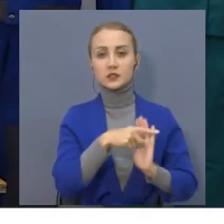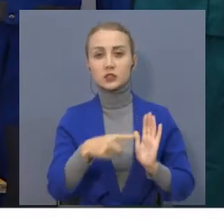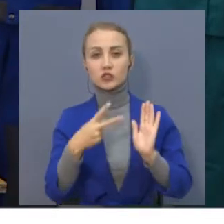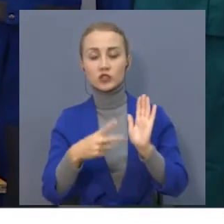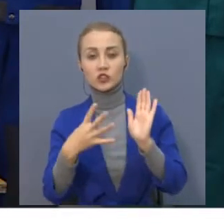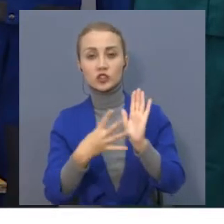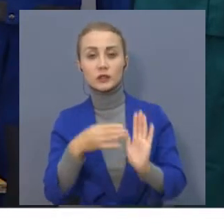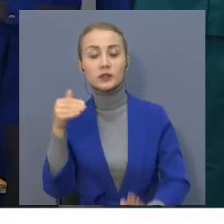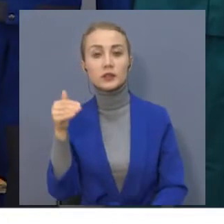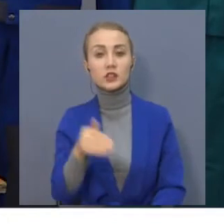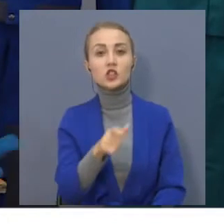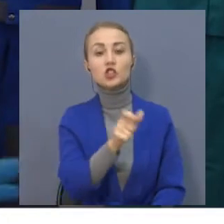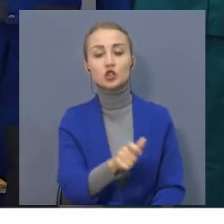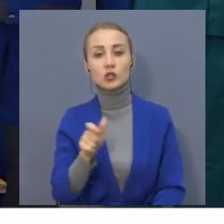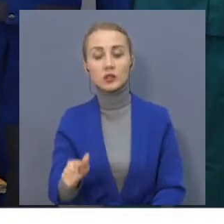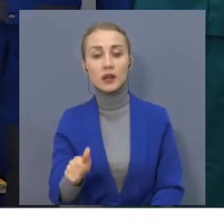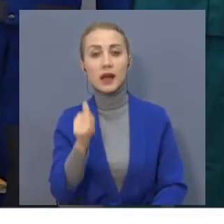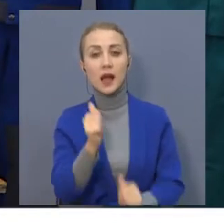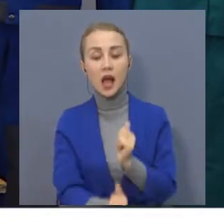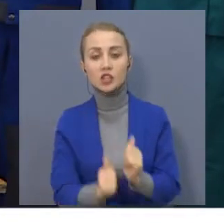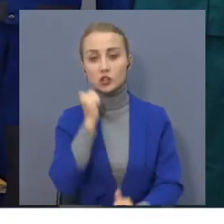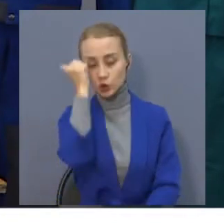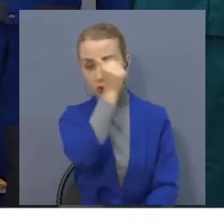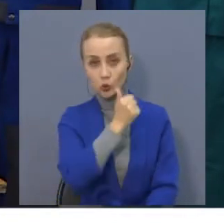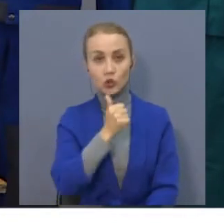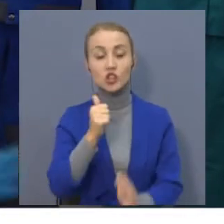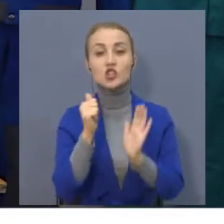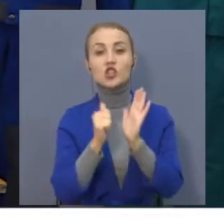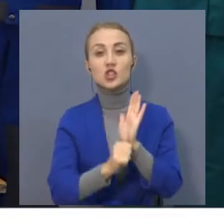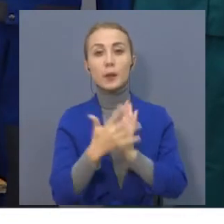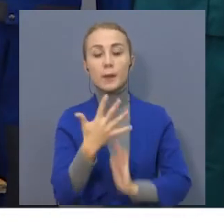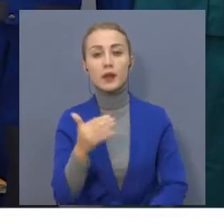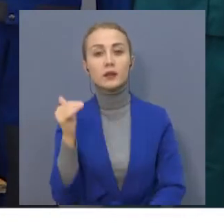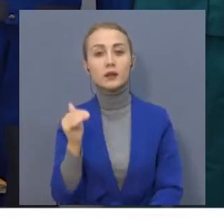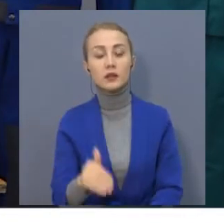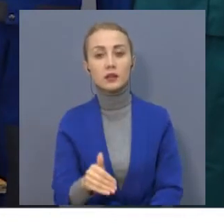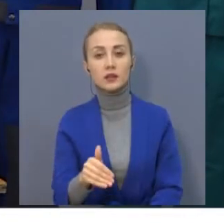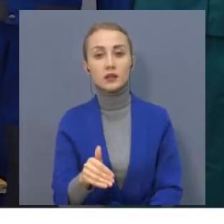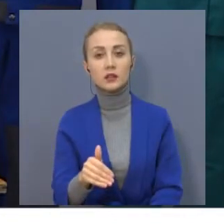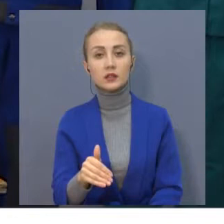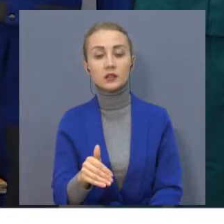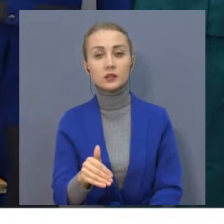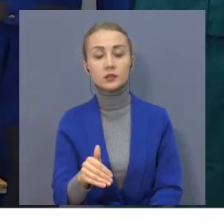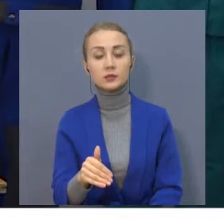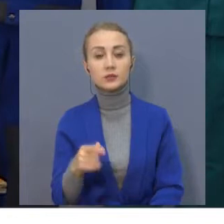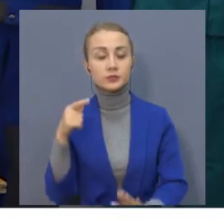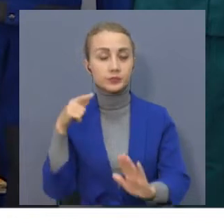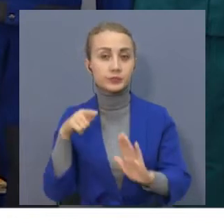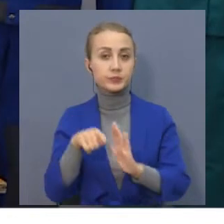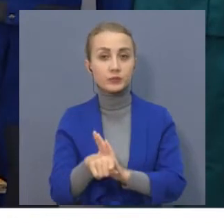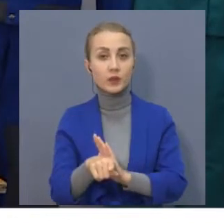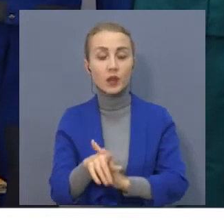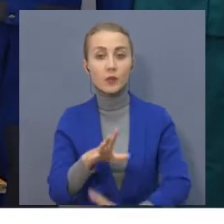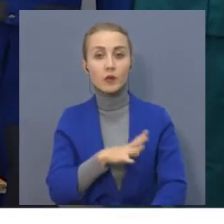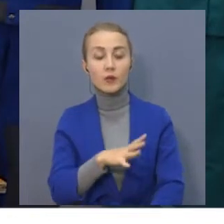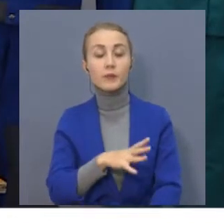65 мыңдай адам апробация жүйесінен өтеді. Бір мезгілде 35-37 мың адам тіркеуге алынады. Бұл сандардан қамауға алынғандардың жыл санап